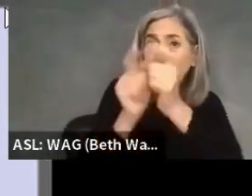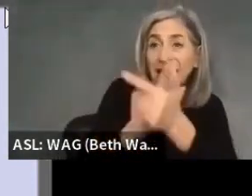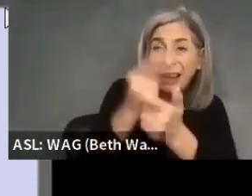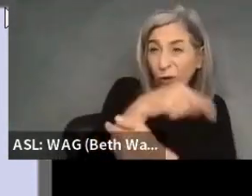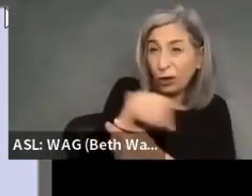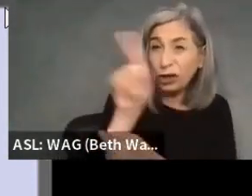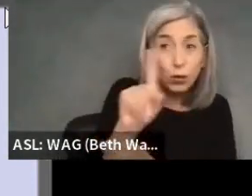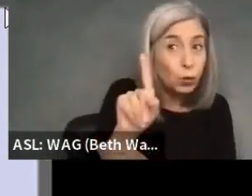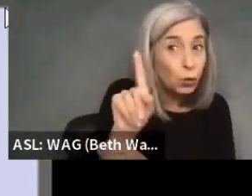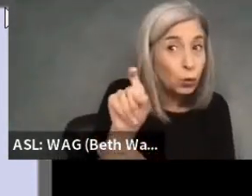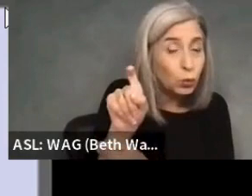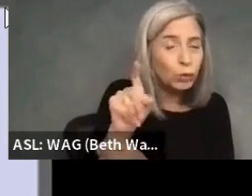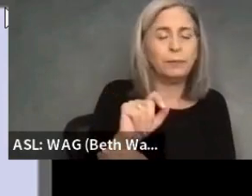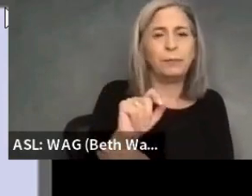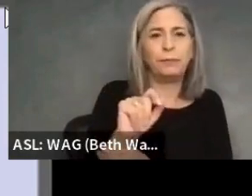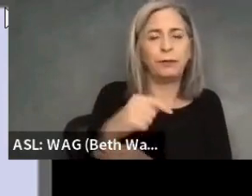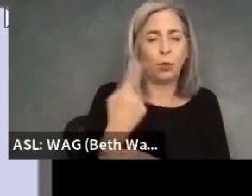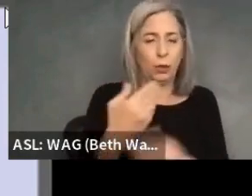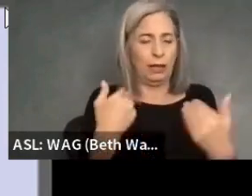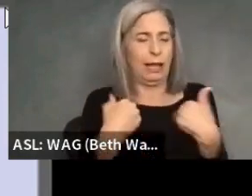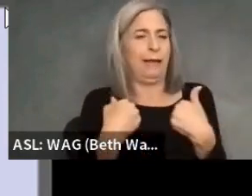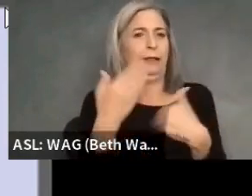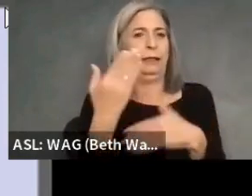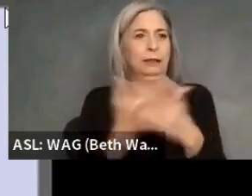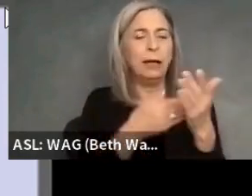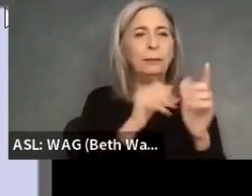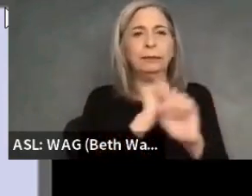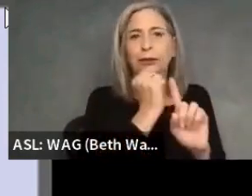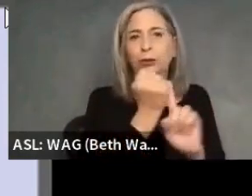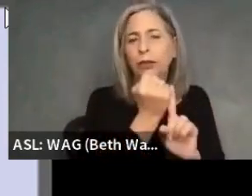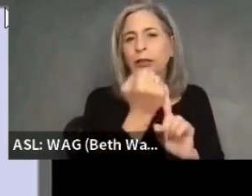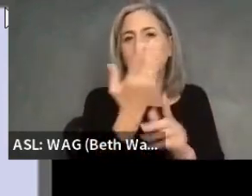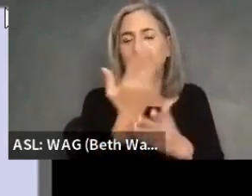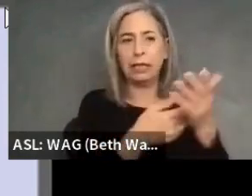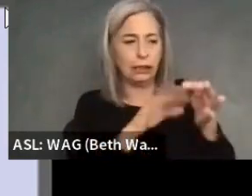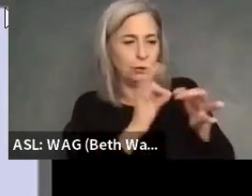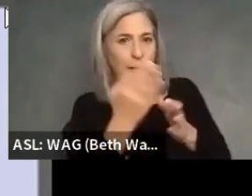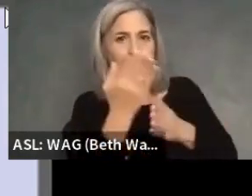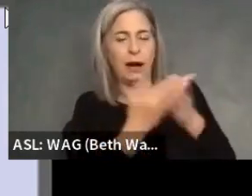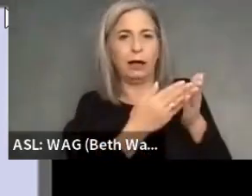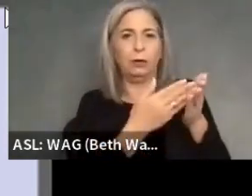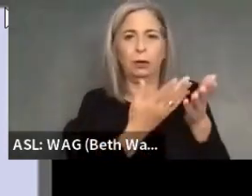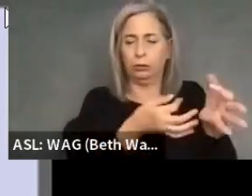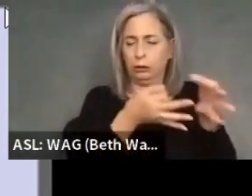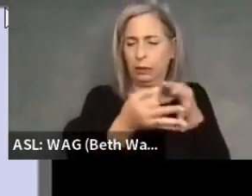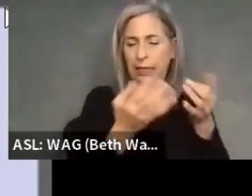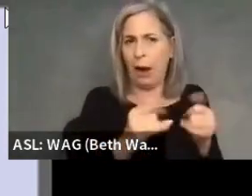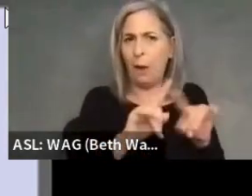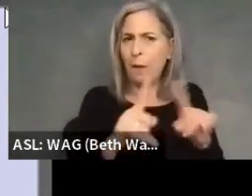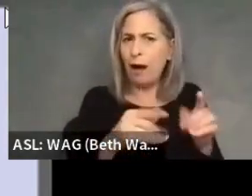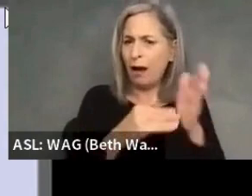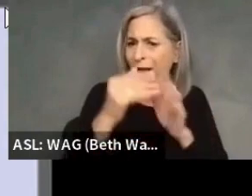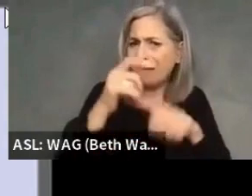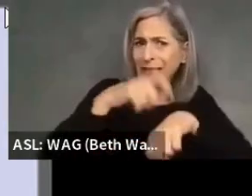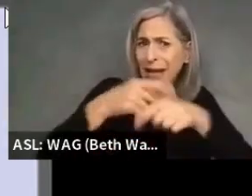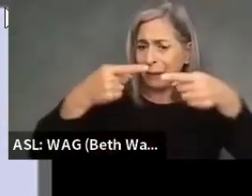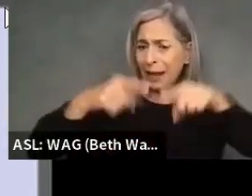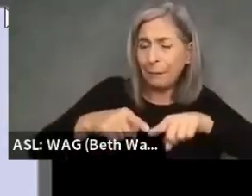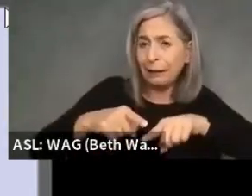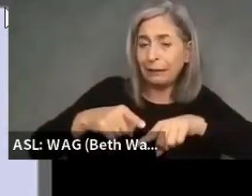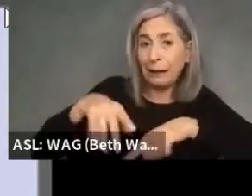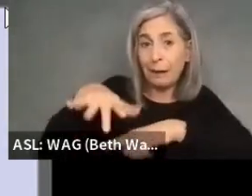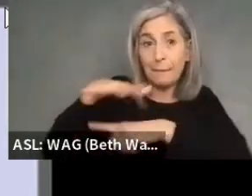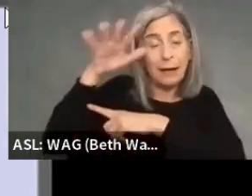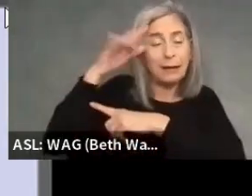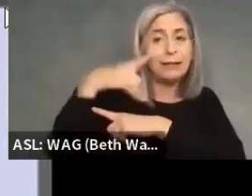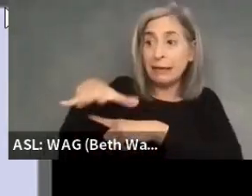如果你有任何的问题的话，在会议结束的时候，我们可以来回答你。然